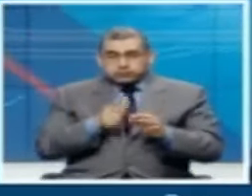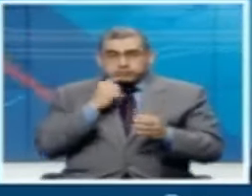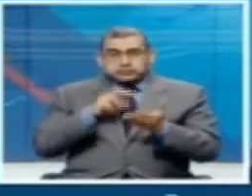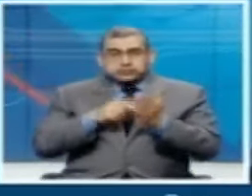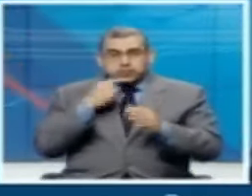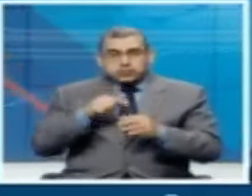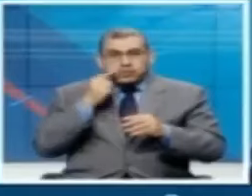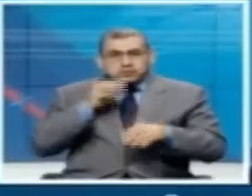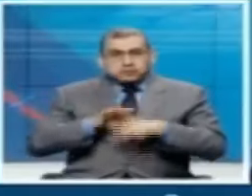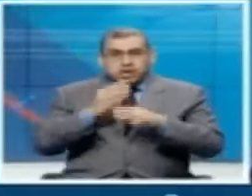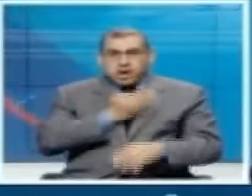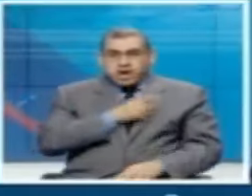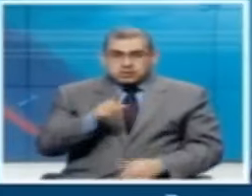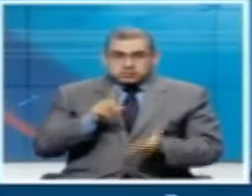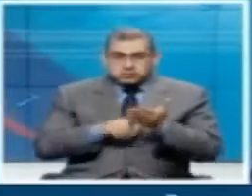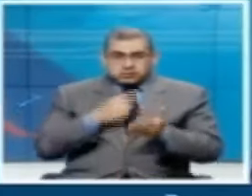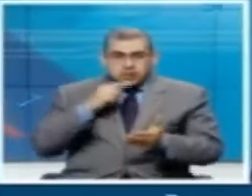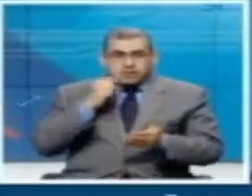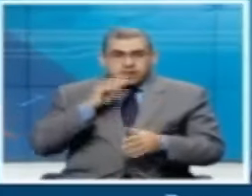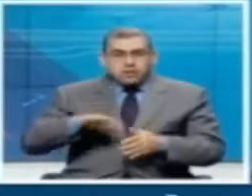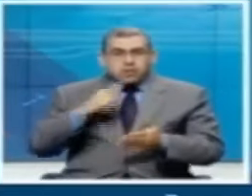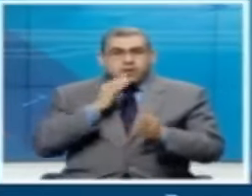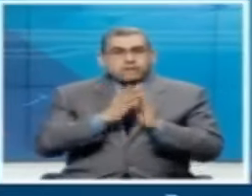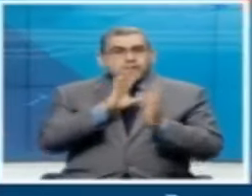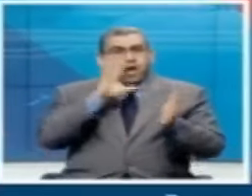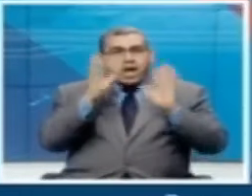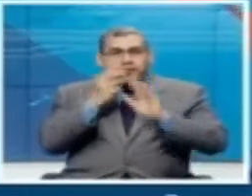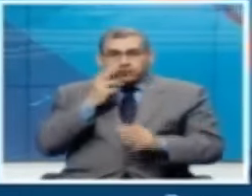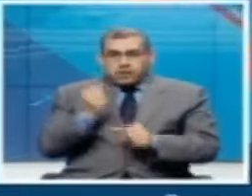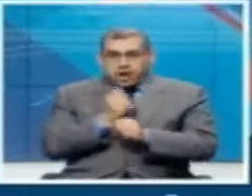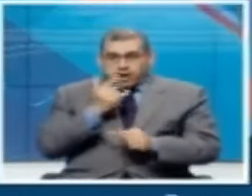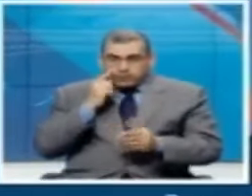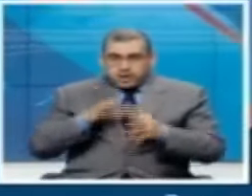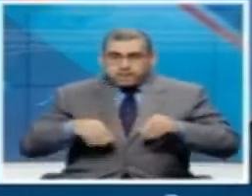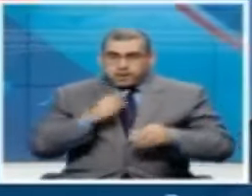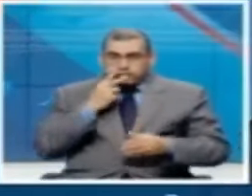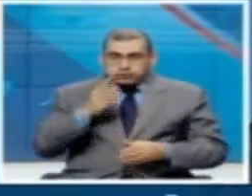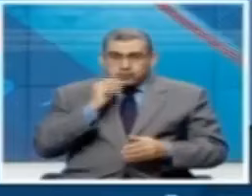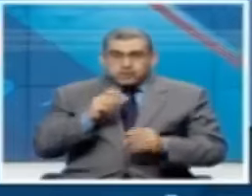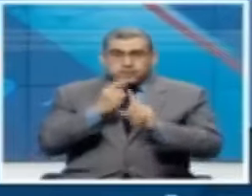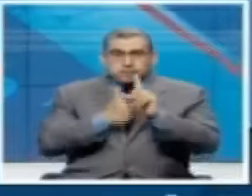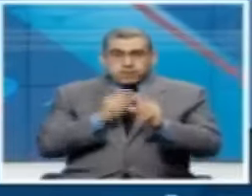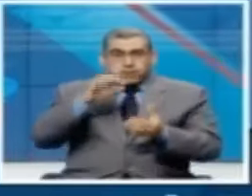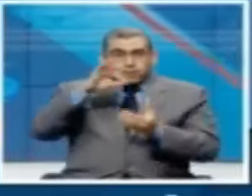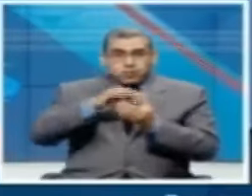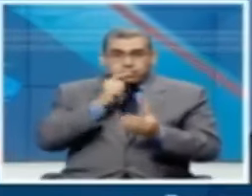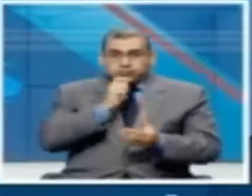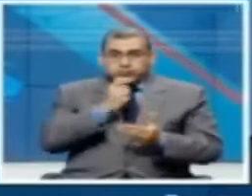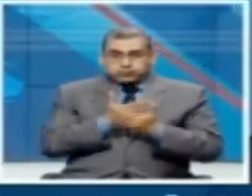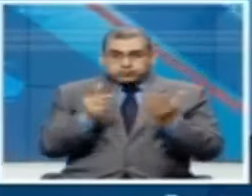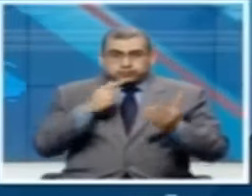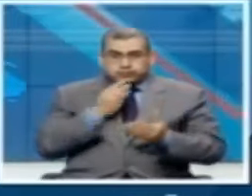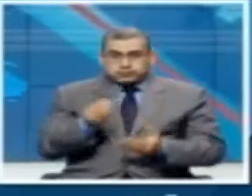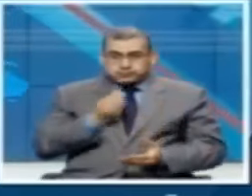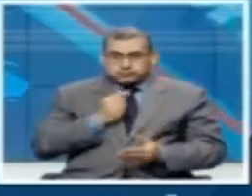ان الوضع الماساويه في غزه يفرض نفسه على اجنده العمل العربي ودعى المندوب الموريتاني في كلمته خلال